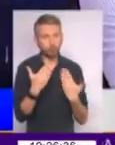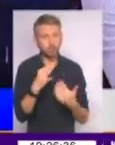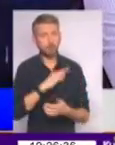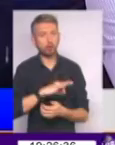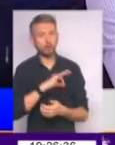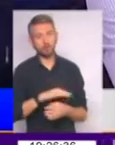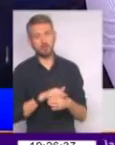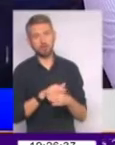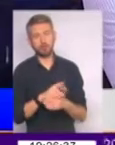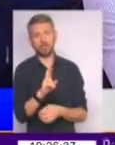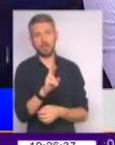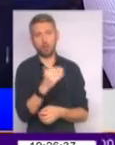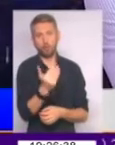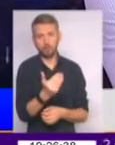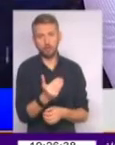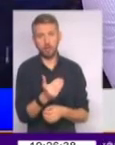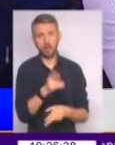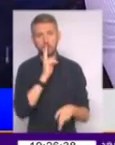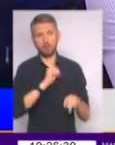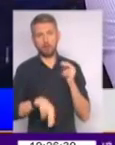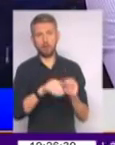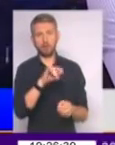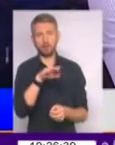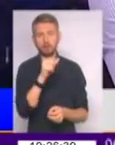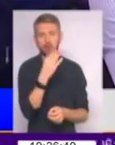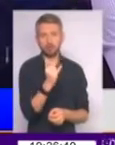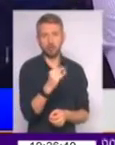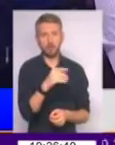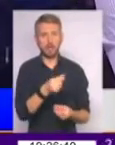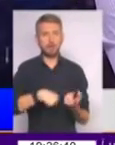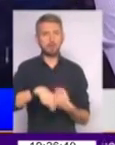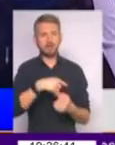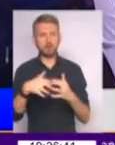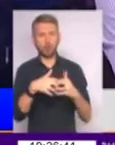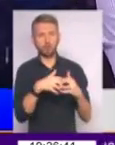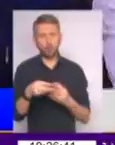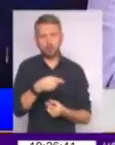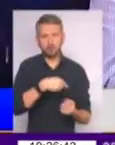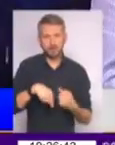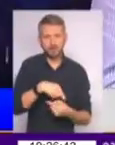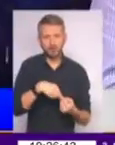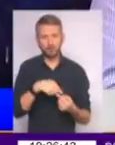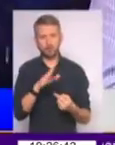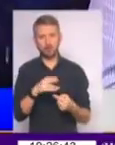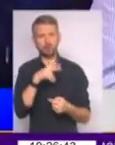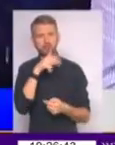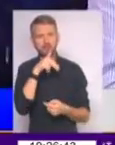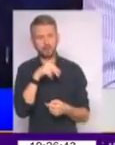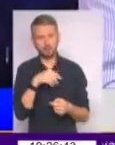використовуючи прізвище Януковича, поквитатися з Фірташем за бізнес, ринки, розподіл у Чернівецькій області і так далі. Це перший момент. Другий момент.